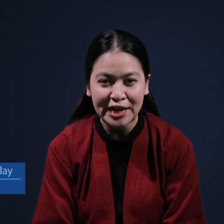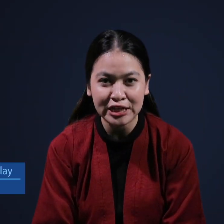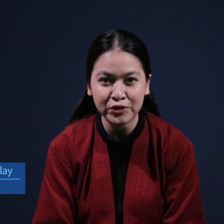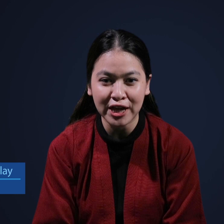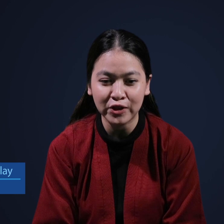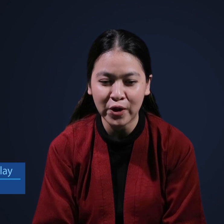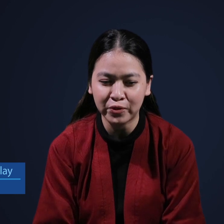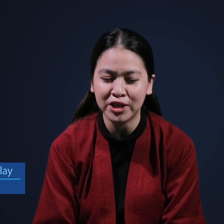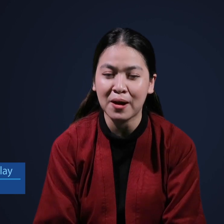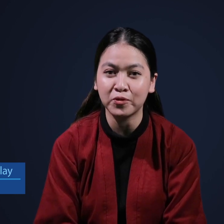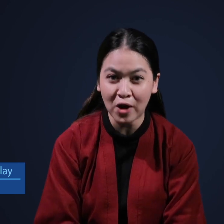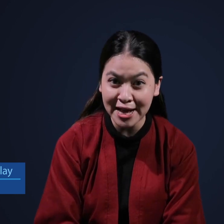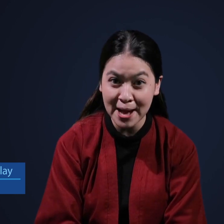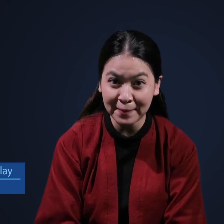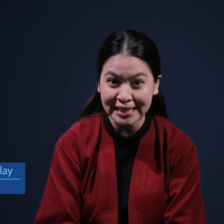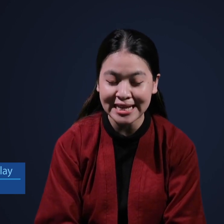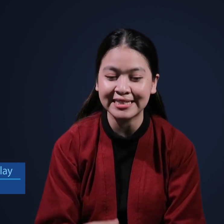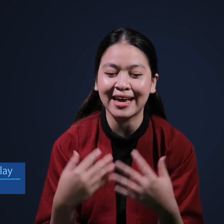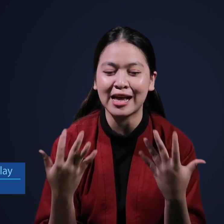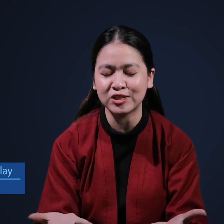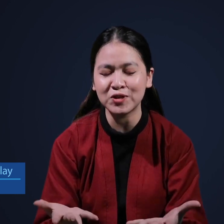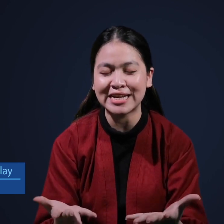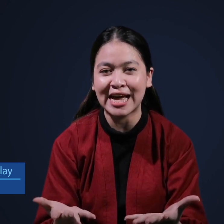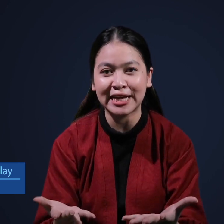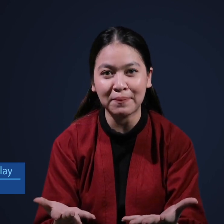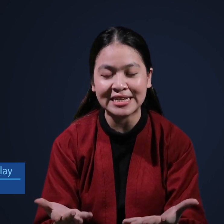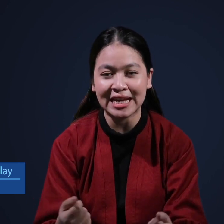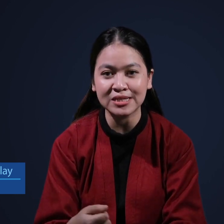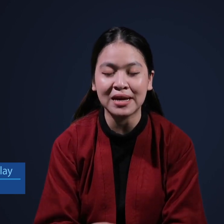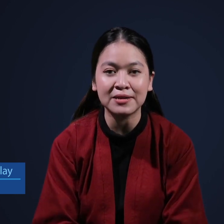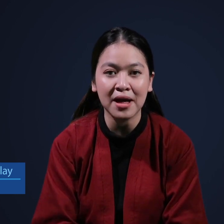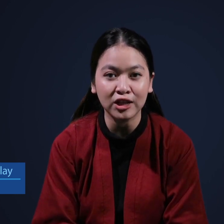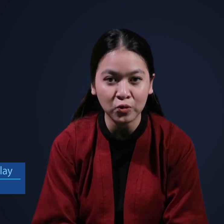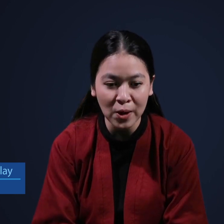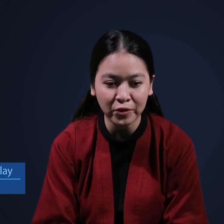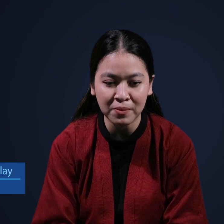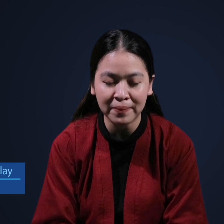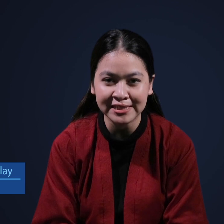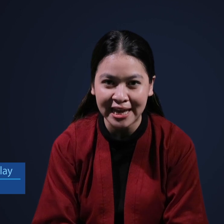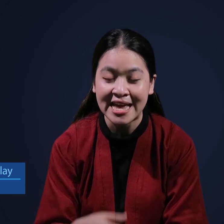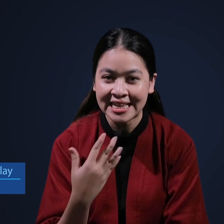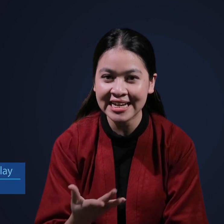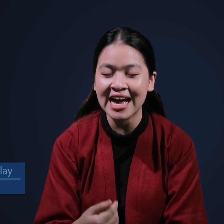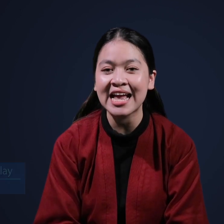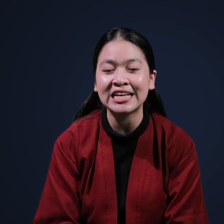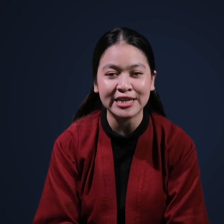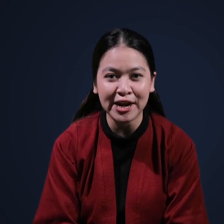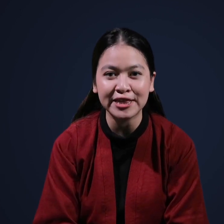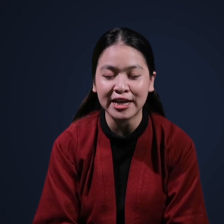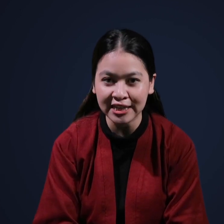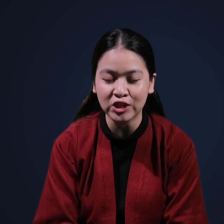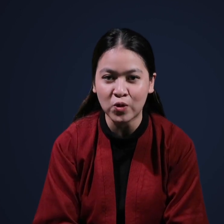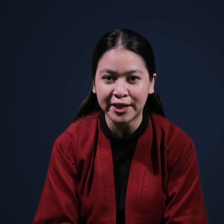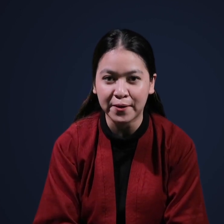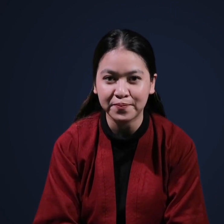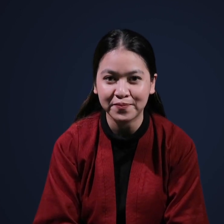Pekan Olahraga Nasional 20 di Papua dapat disaksikan langsung dengan kapasitas maksimal 25% dengan ada syarat